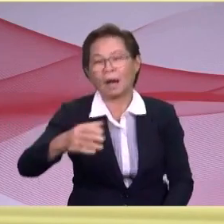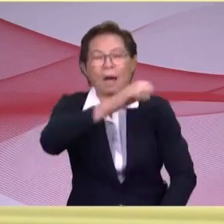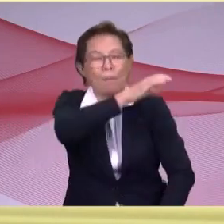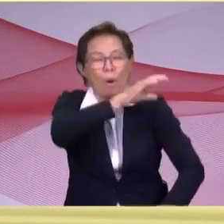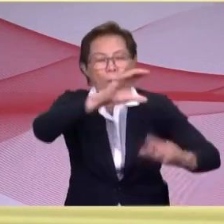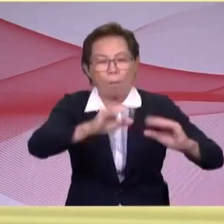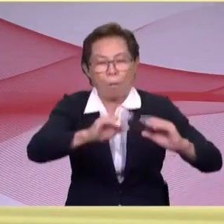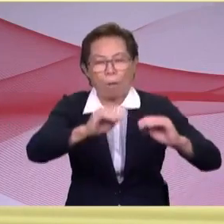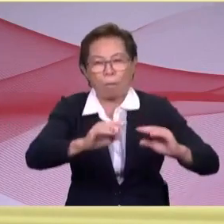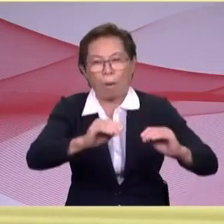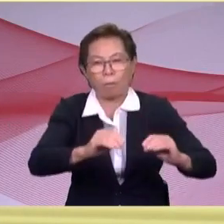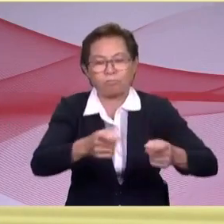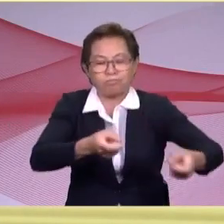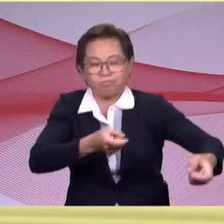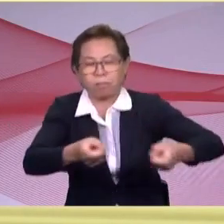mempengerusikan mesyuarat